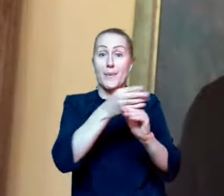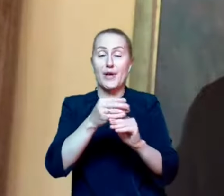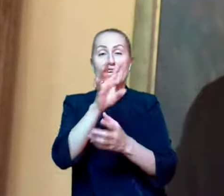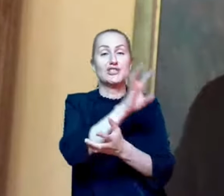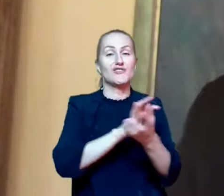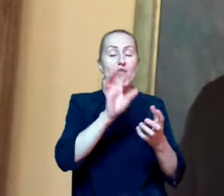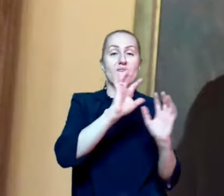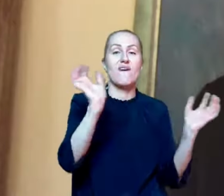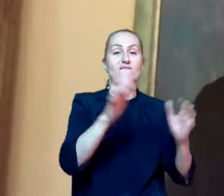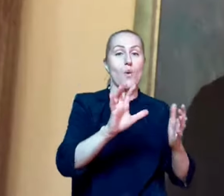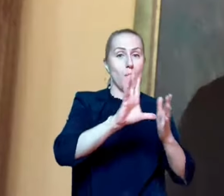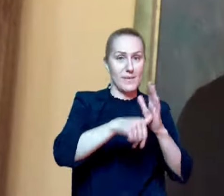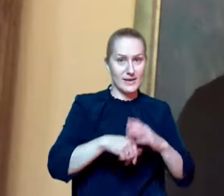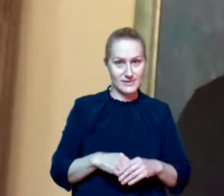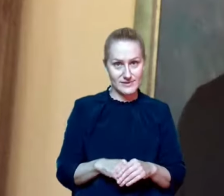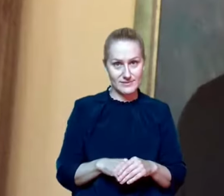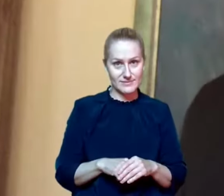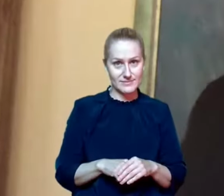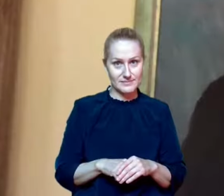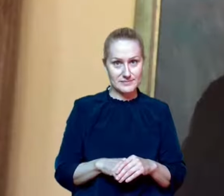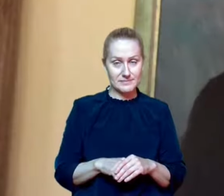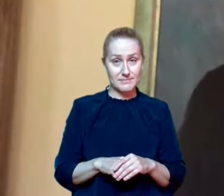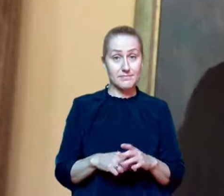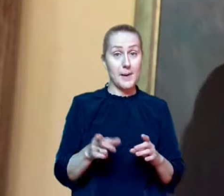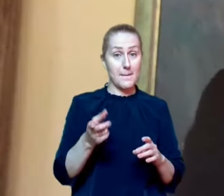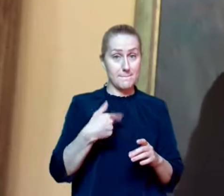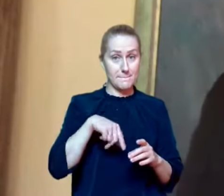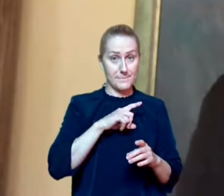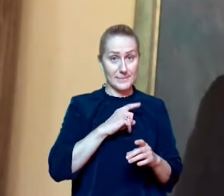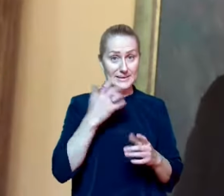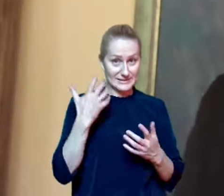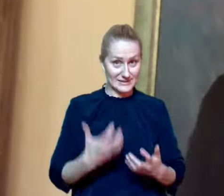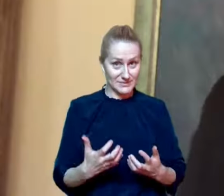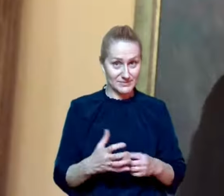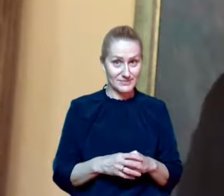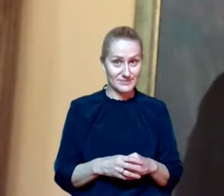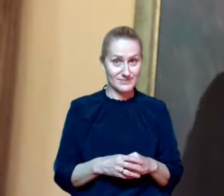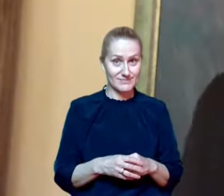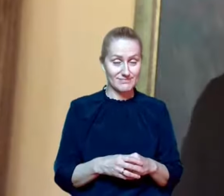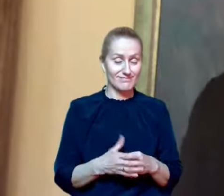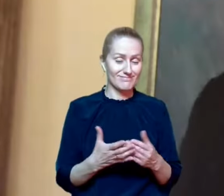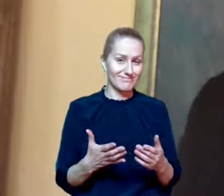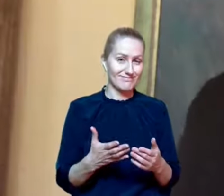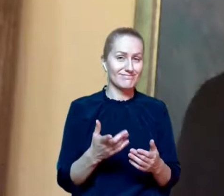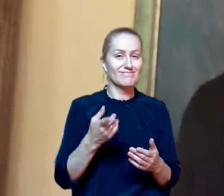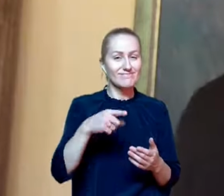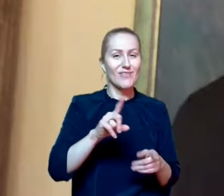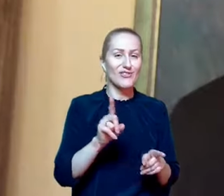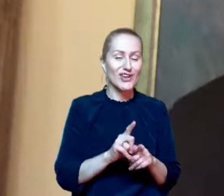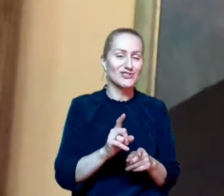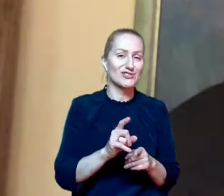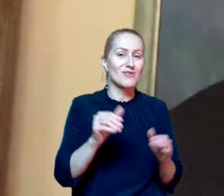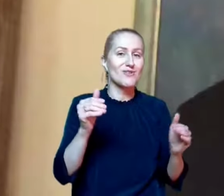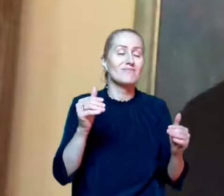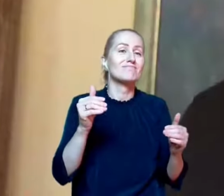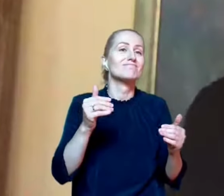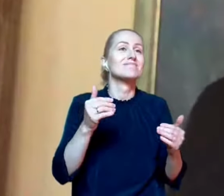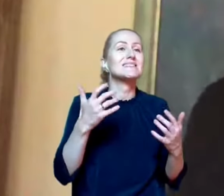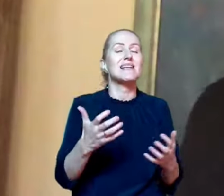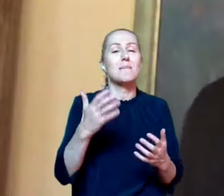miejskich. Chcielibyśmy, lepiej zrozumieć również historię